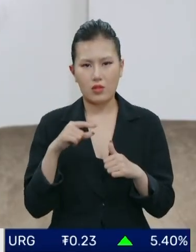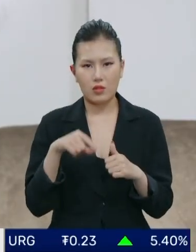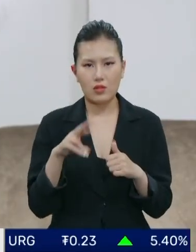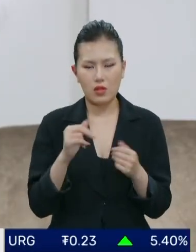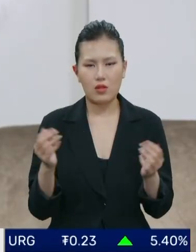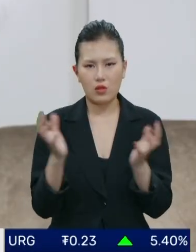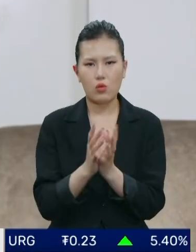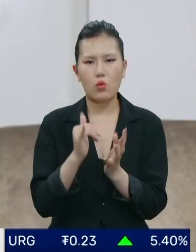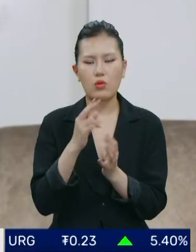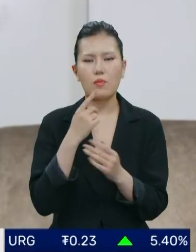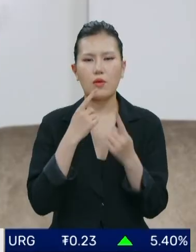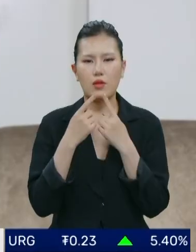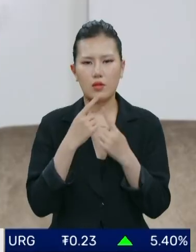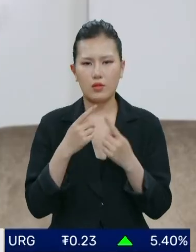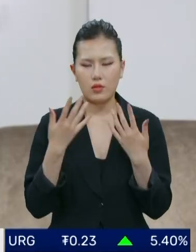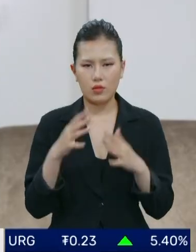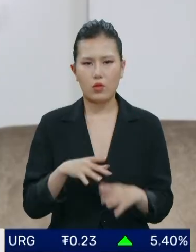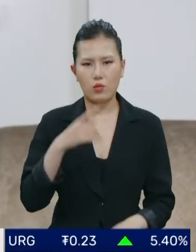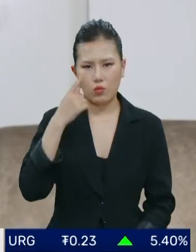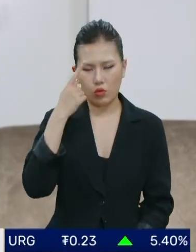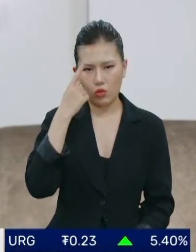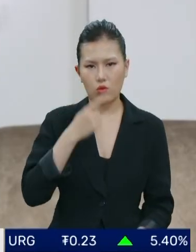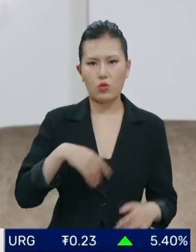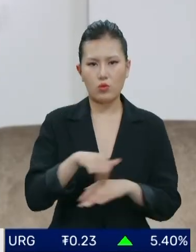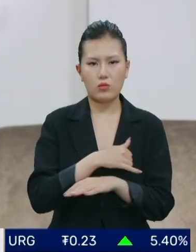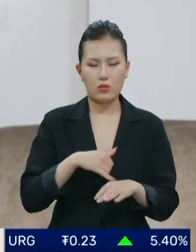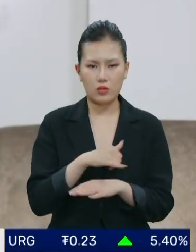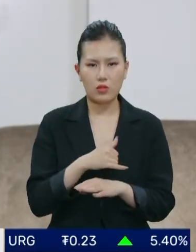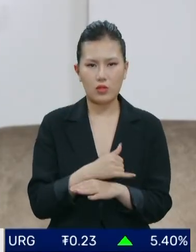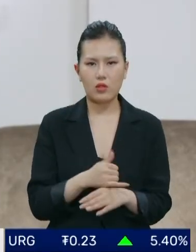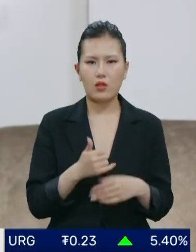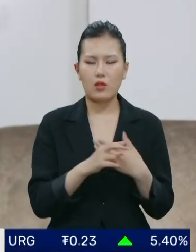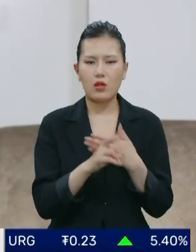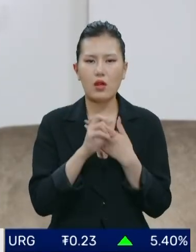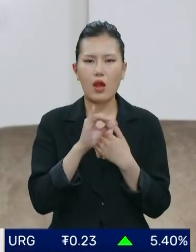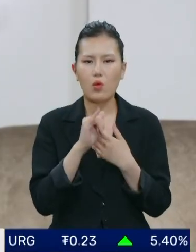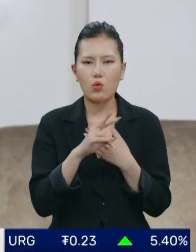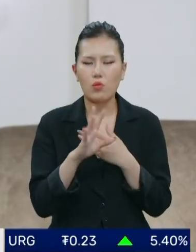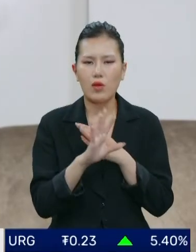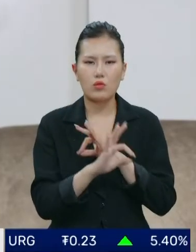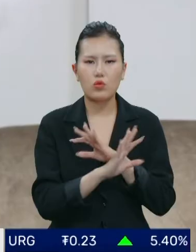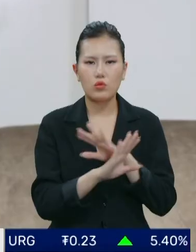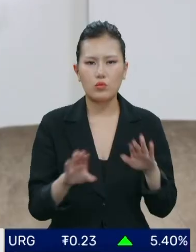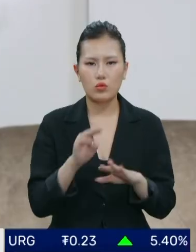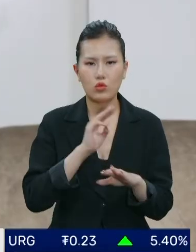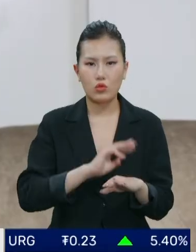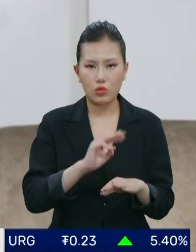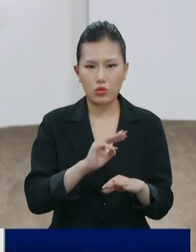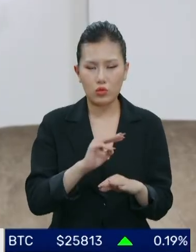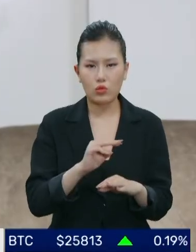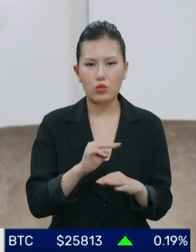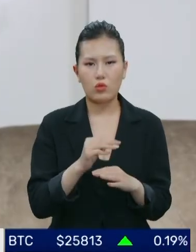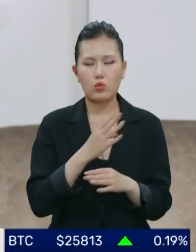байна. Монгол улсын хувьд бол аюулгүй байдлын асуудлыг хилцэхэд баримтлж байгаа зарчим бол аль нэг талыг